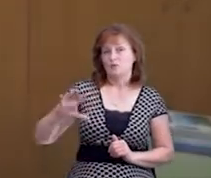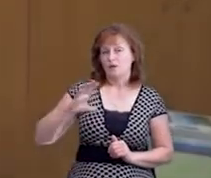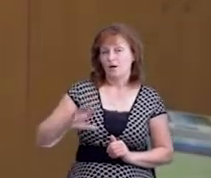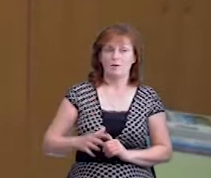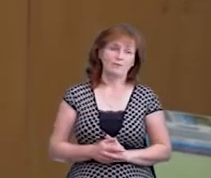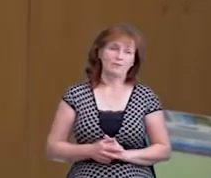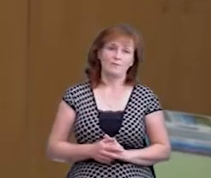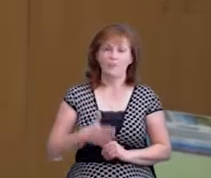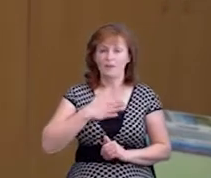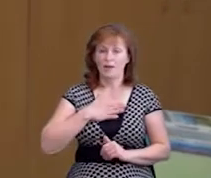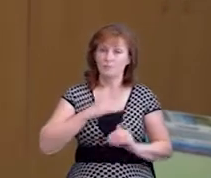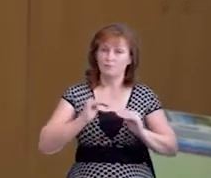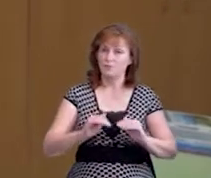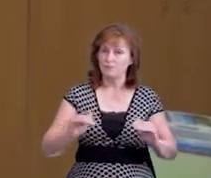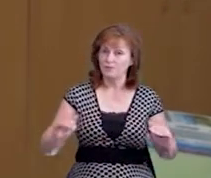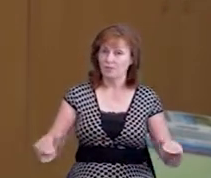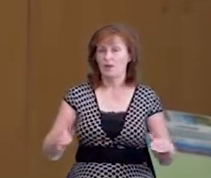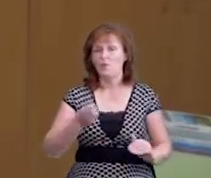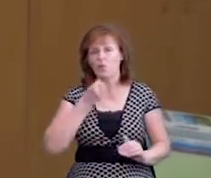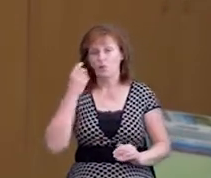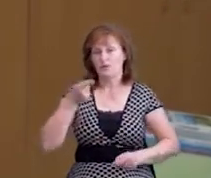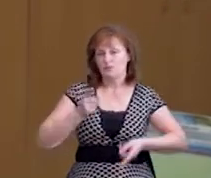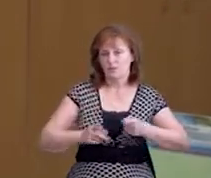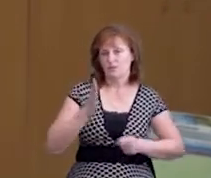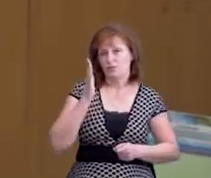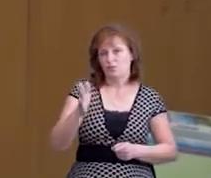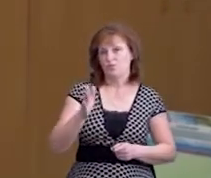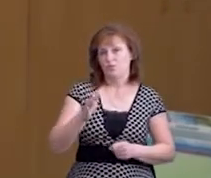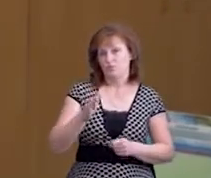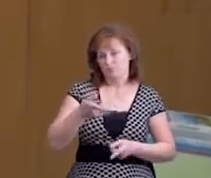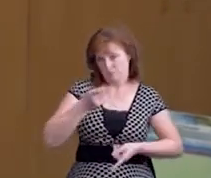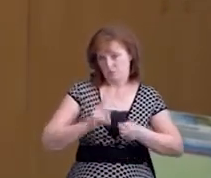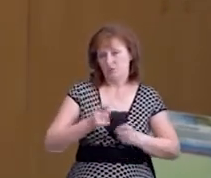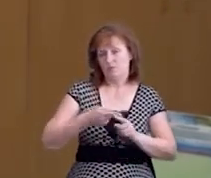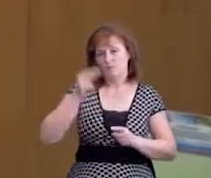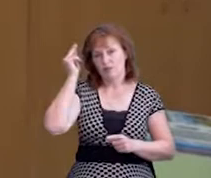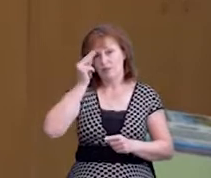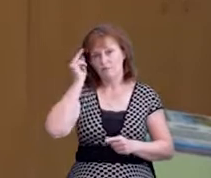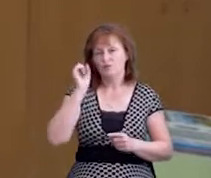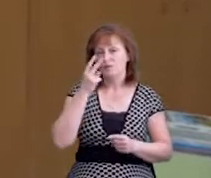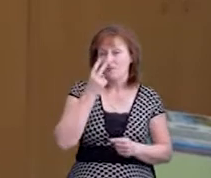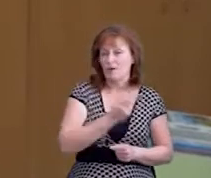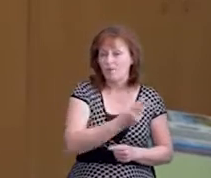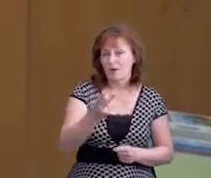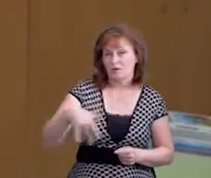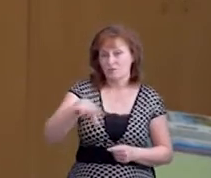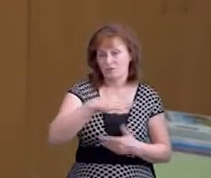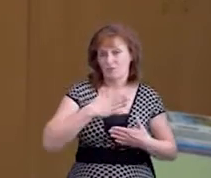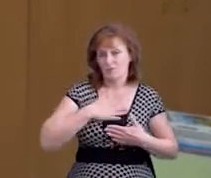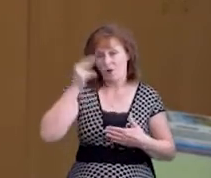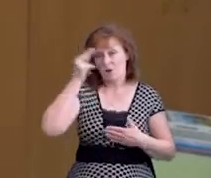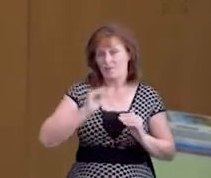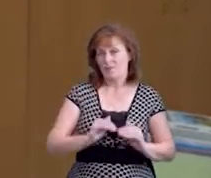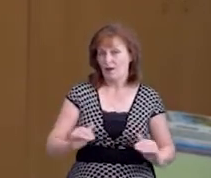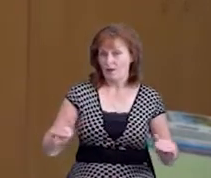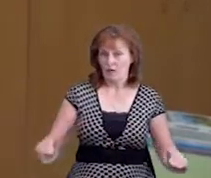чекаємо наших дітей, чекаємо, коли буде дійсно справжнє навчання, коли ми побачимо своїх малят, коли ми будемо з